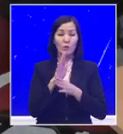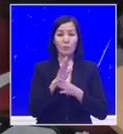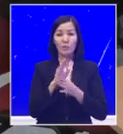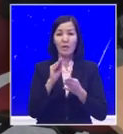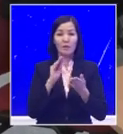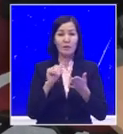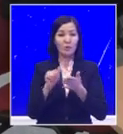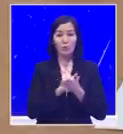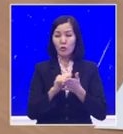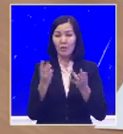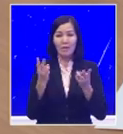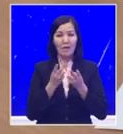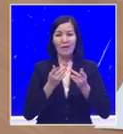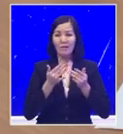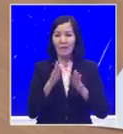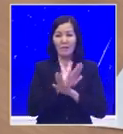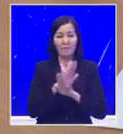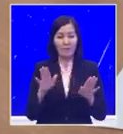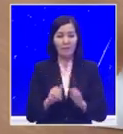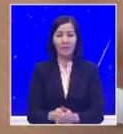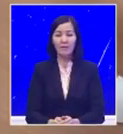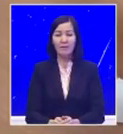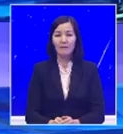етілмейді. Меруерт Қыдырбайқызы, Жетісу телеарнасы.